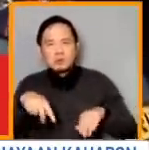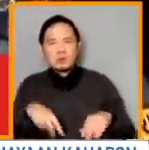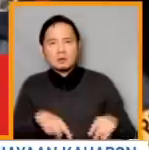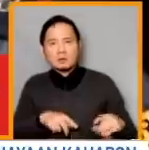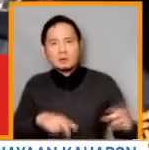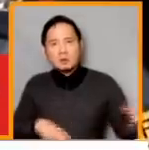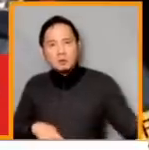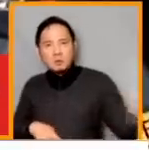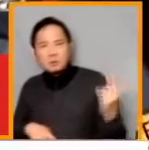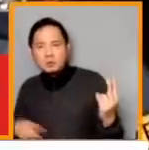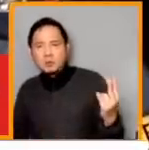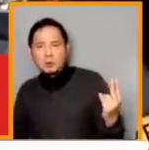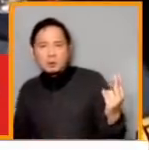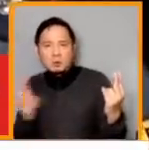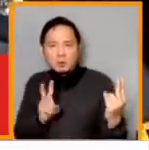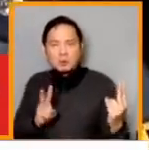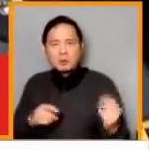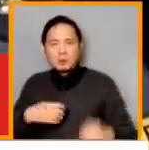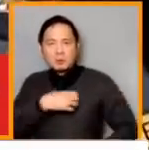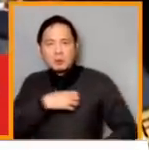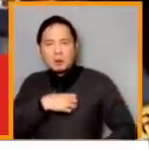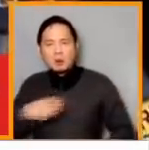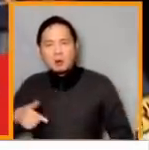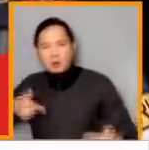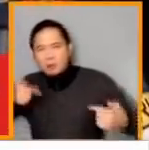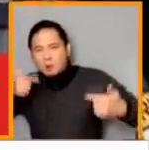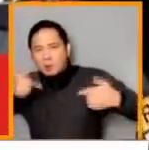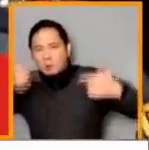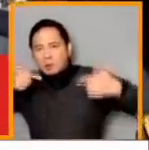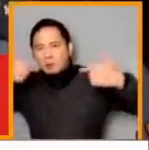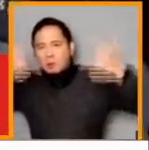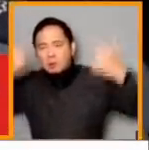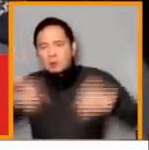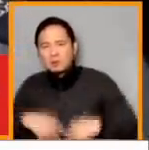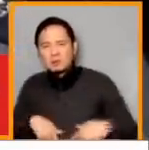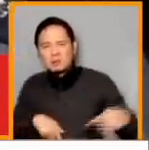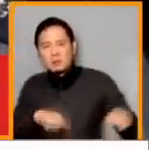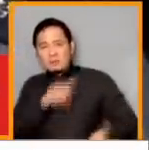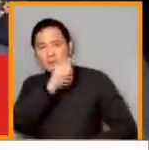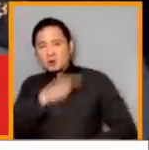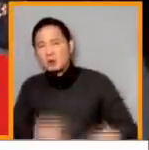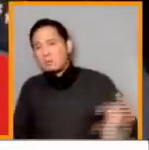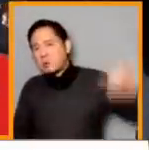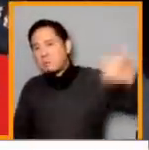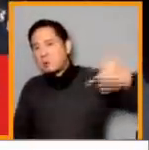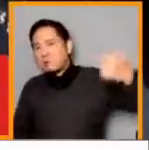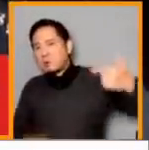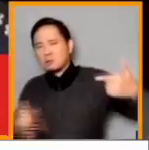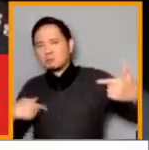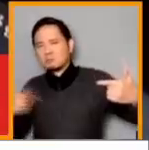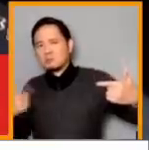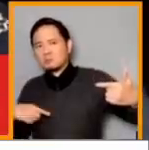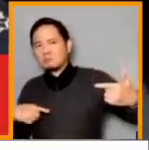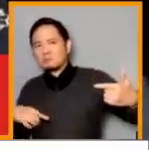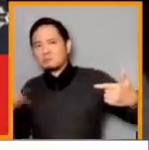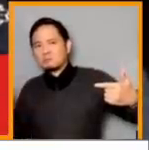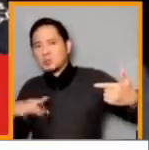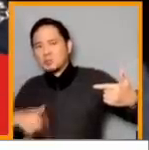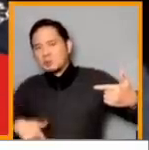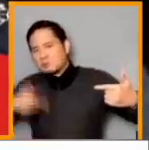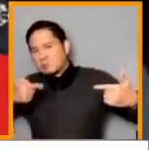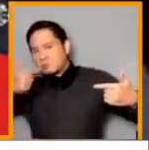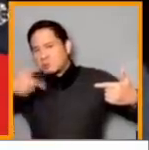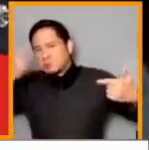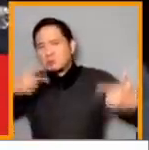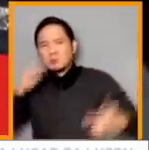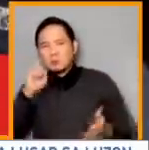po ng personnel natin, ay binakil po, no? Binakil yung mobile natin. Kaya makita nyo po yung mobile natin, may tama po ng bala